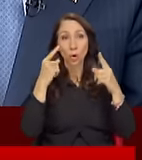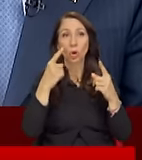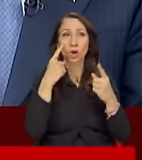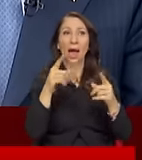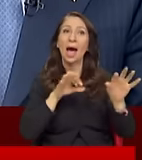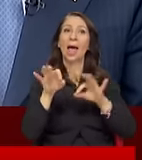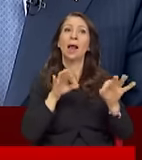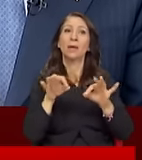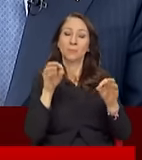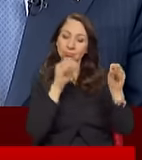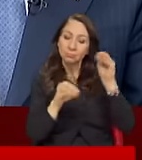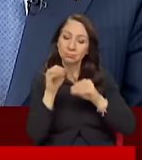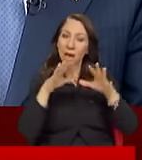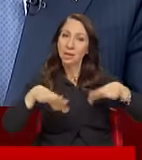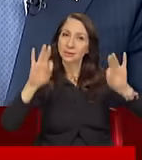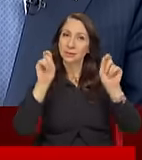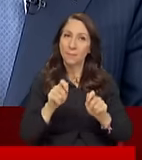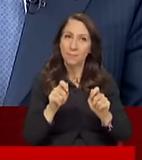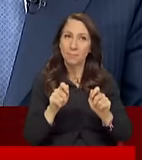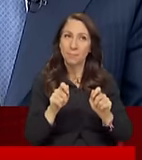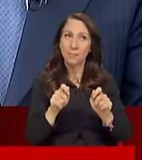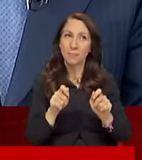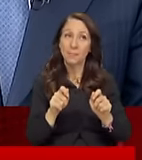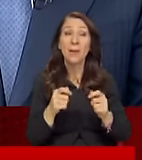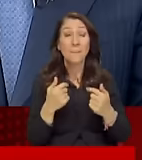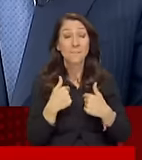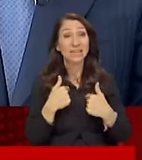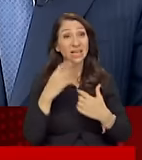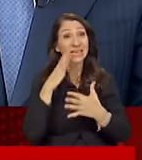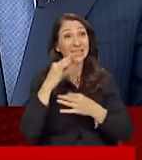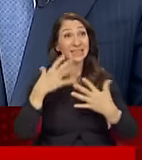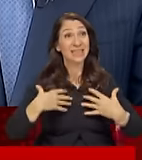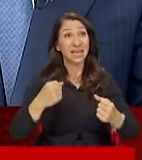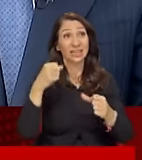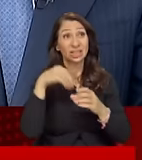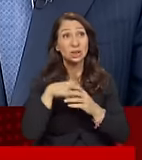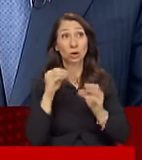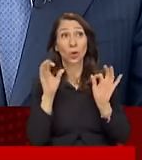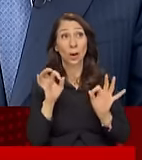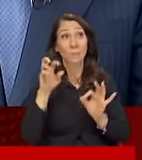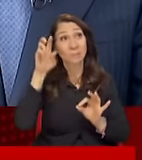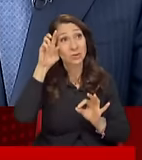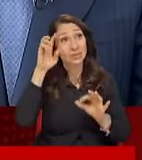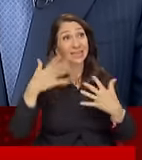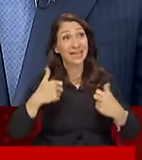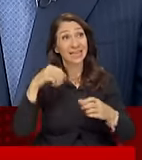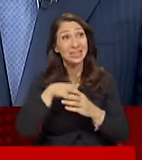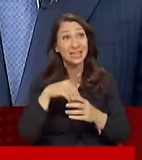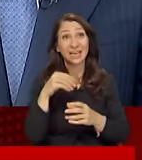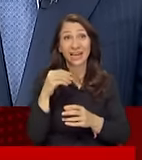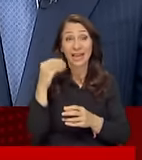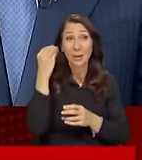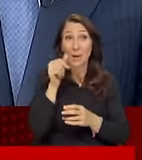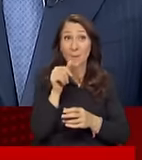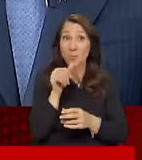ona göre kurgulayın. Bence insanların sağlığı açısından da bu önemli. Psikolojik sağlıklar açısından da Ekrem bu önemli. Ekrem Bey